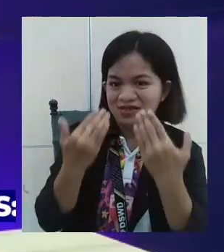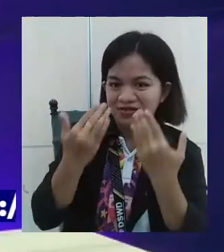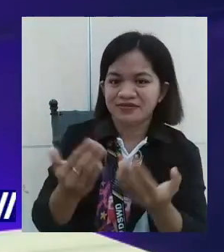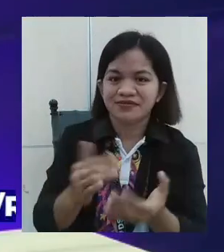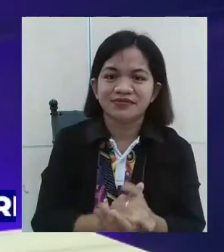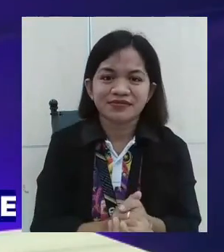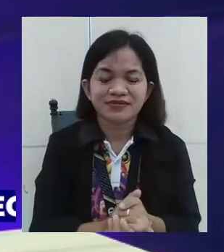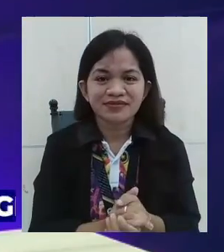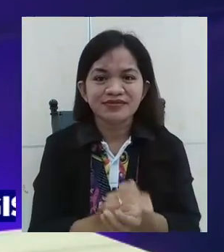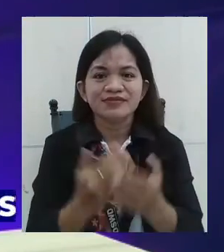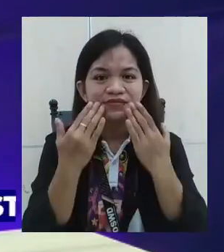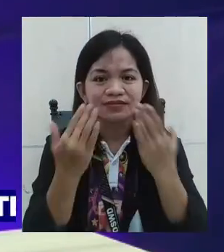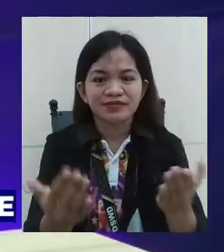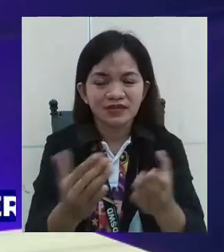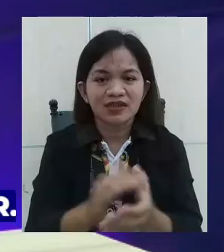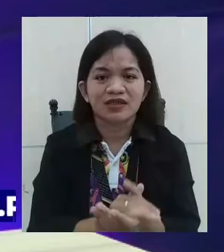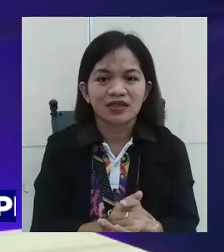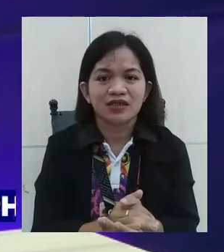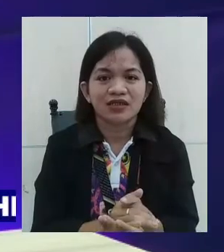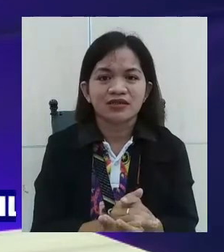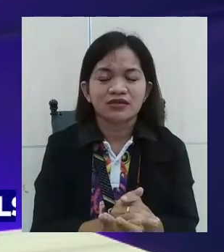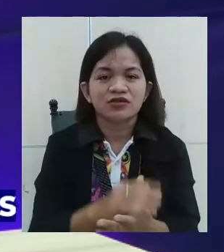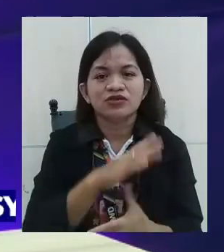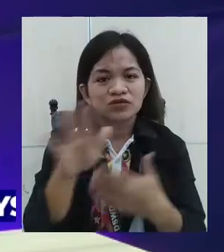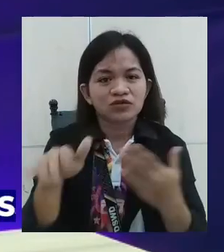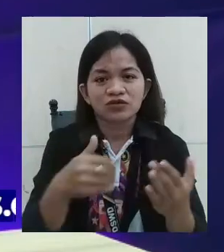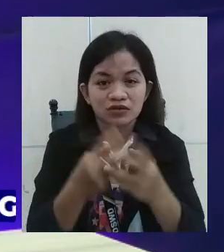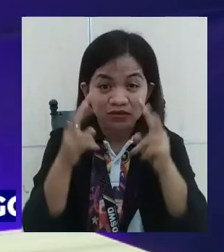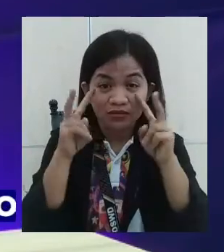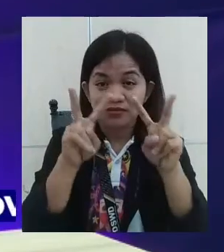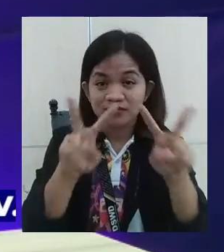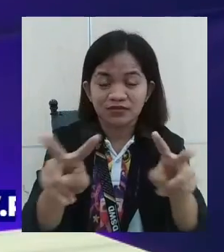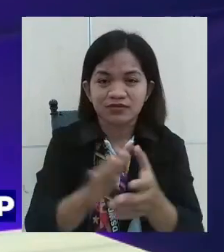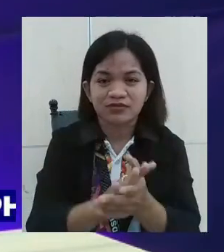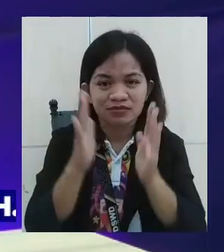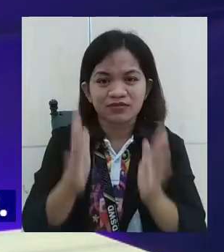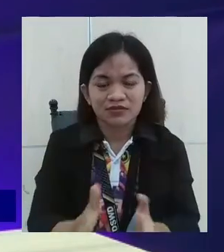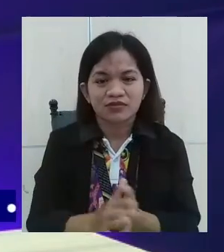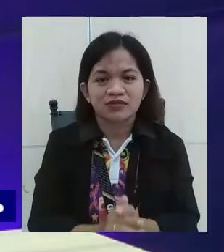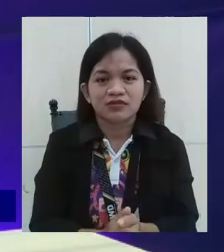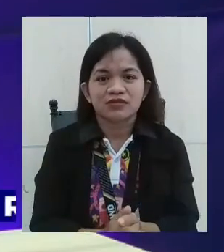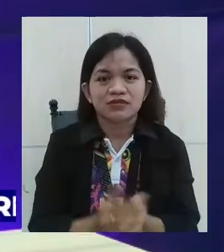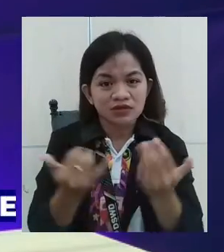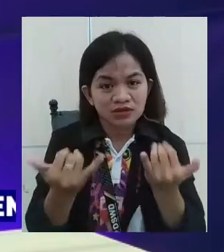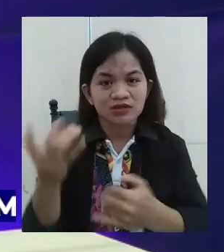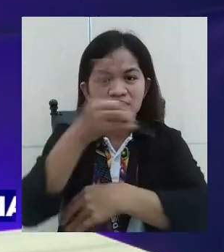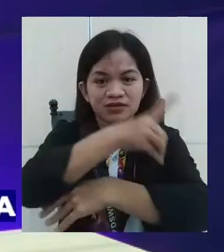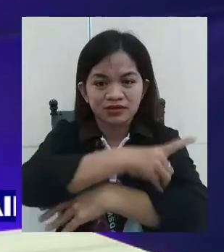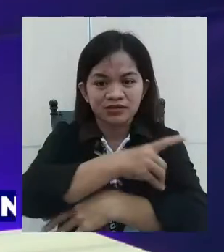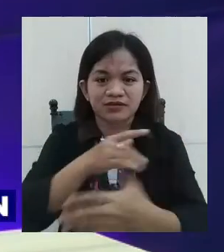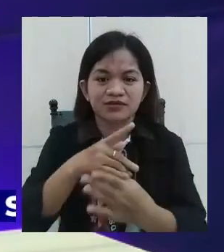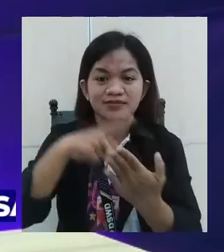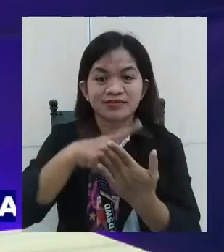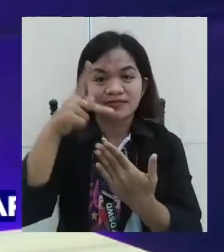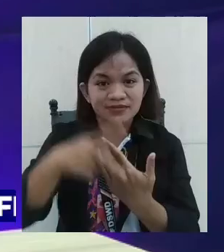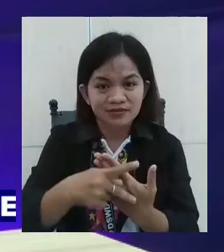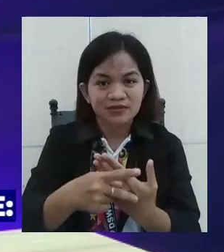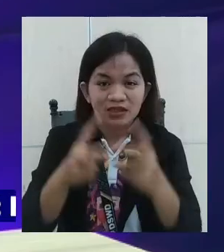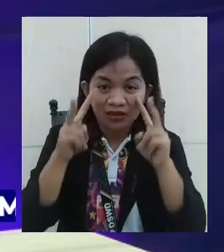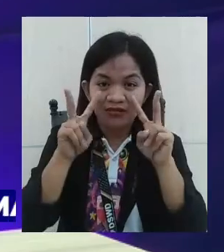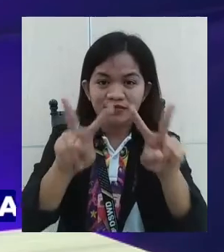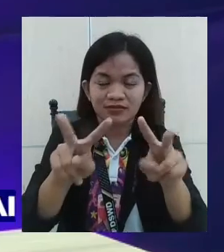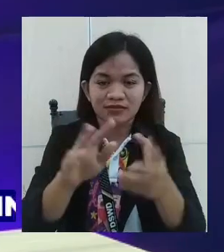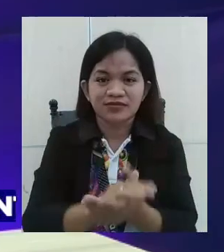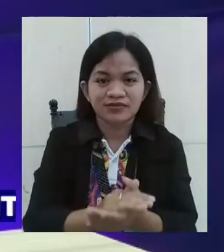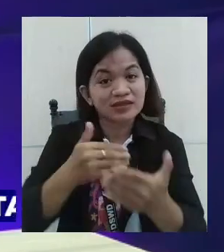salamat po, at muli po, salamat din sa lahat po ng ating manonood ngayong araw sa ating programa. And magkita-kita po tayo sa mga susunod